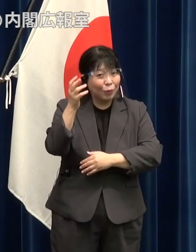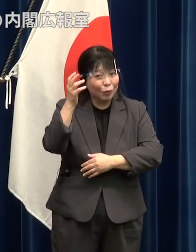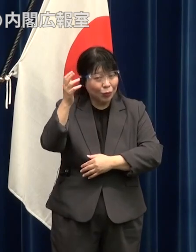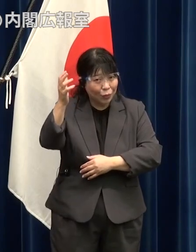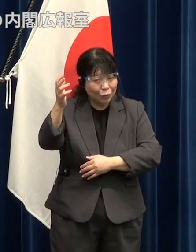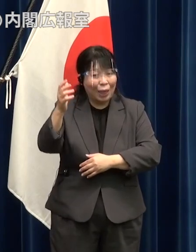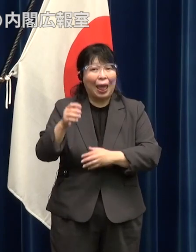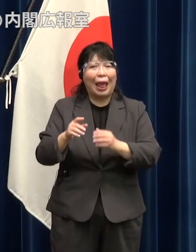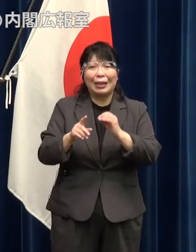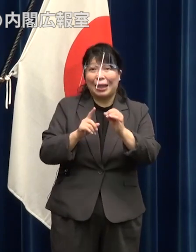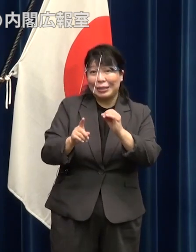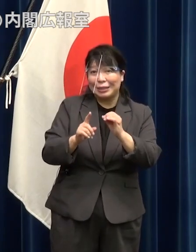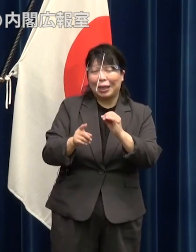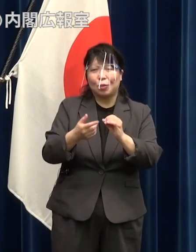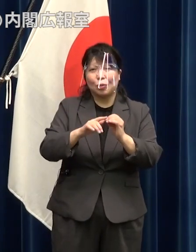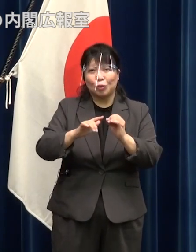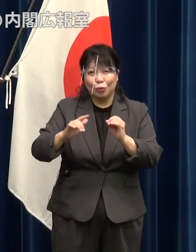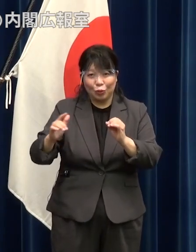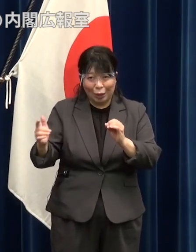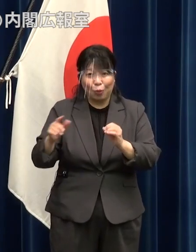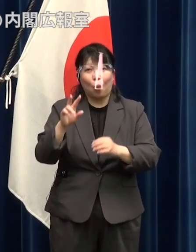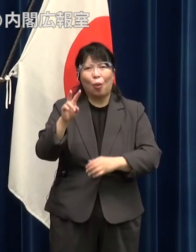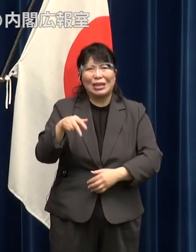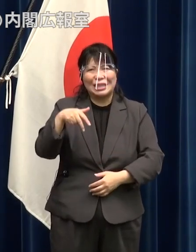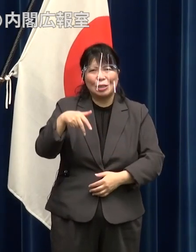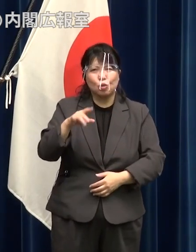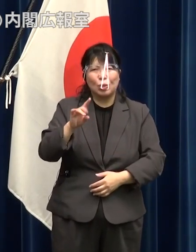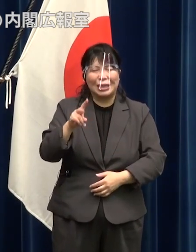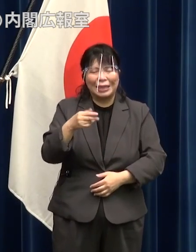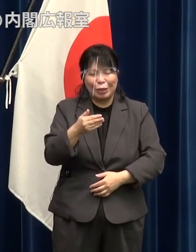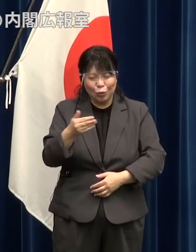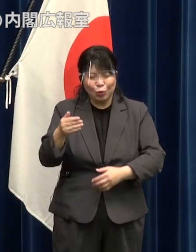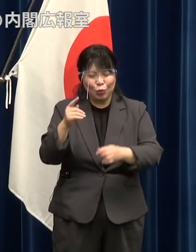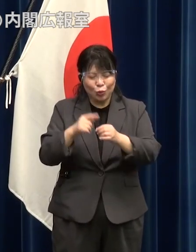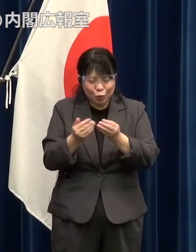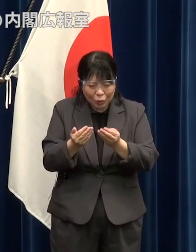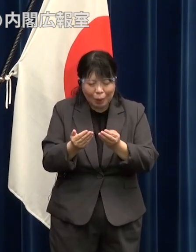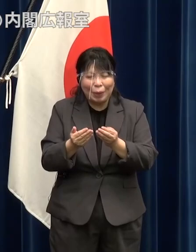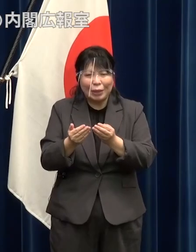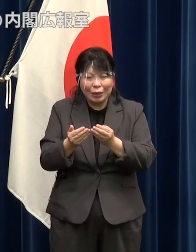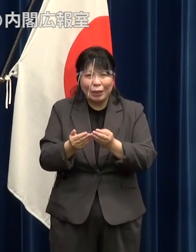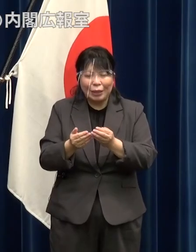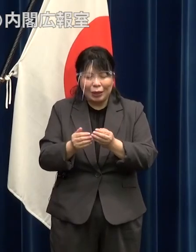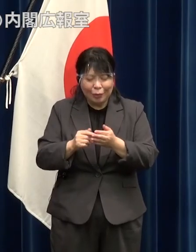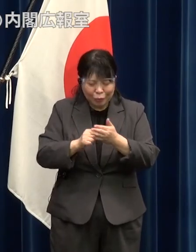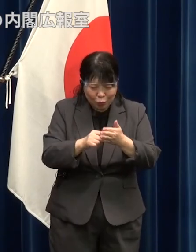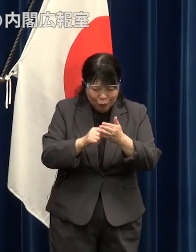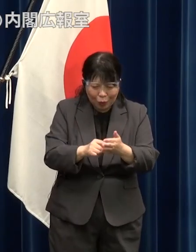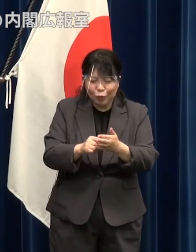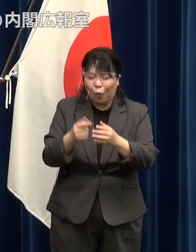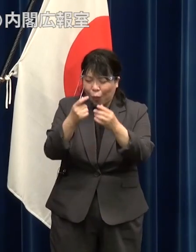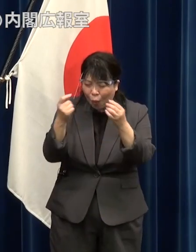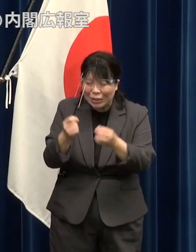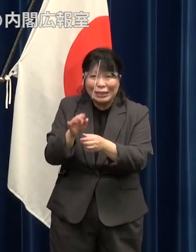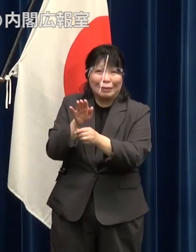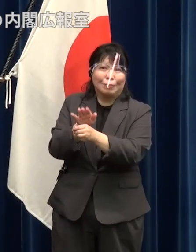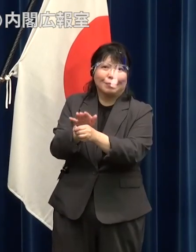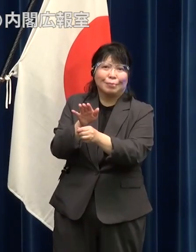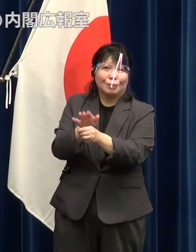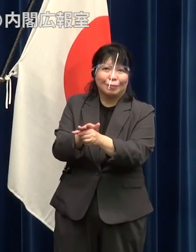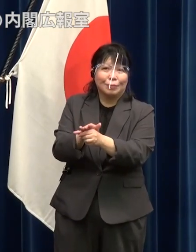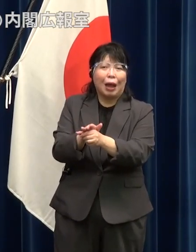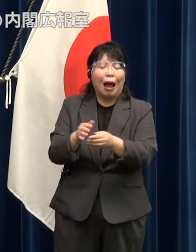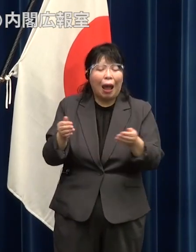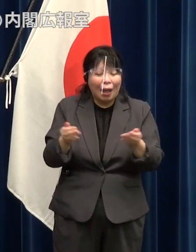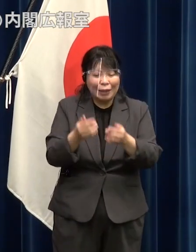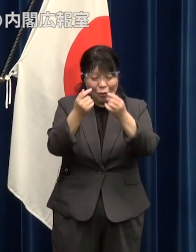についてのリスキリングに取り組む個人への直接支援など 働く個人一人一